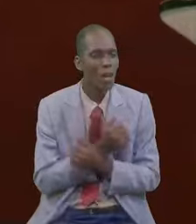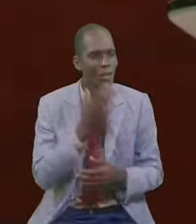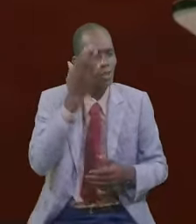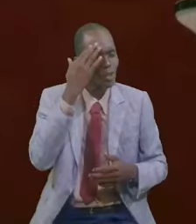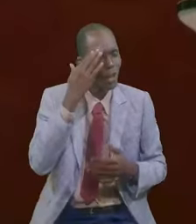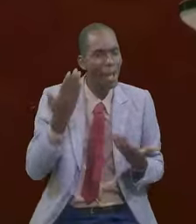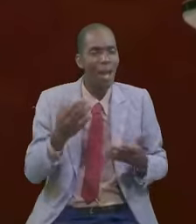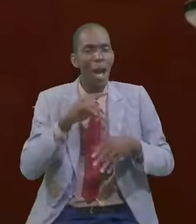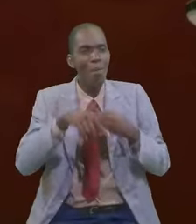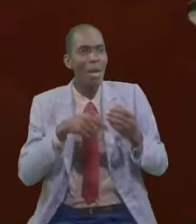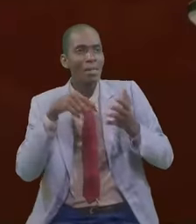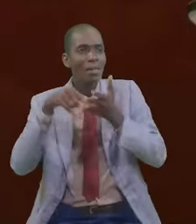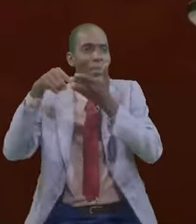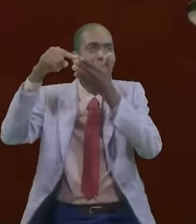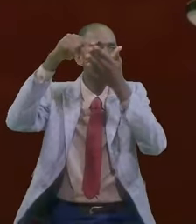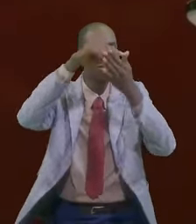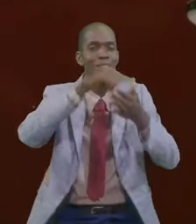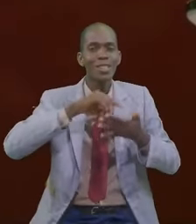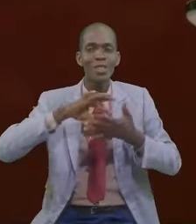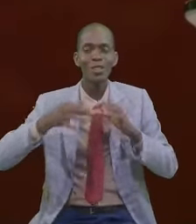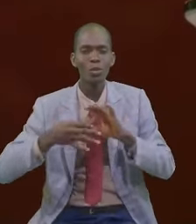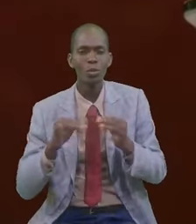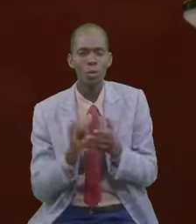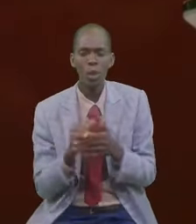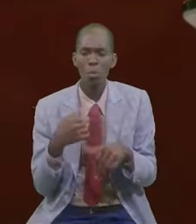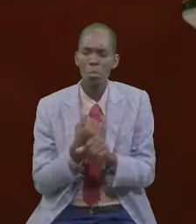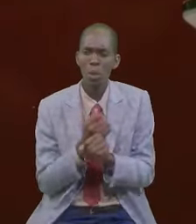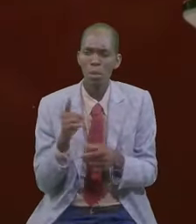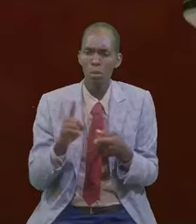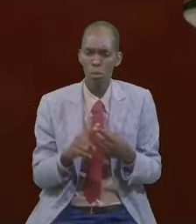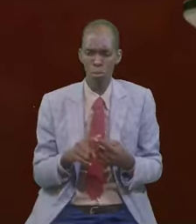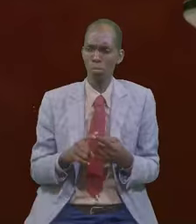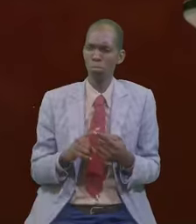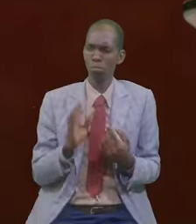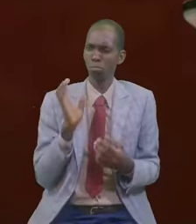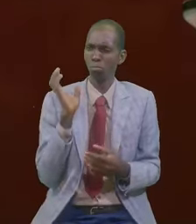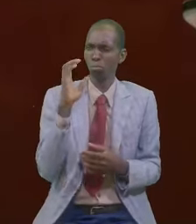Ils ont rencontré ceci et cela, ce qui rend les gens